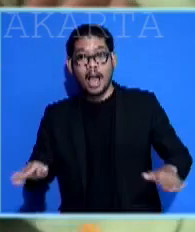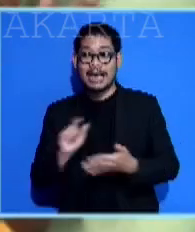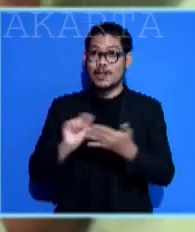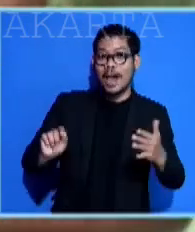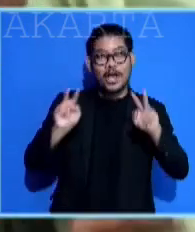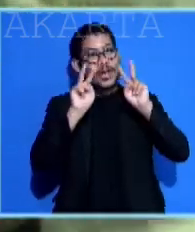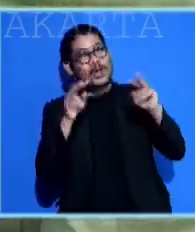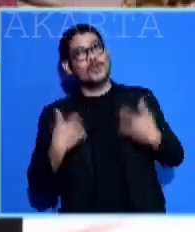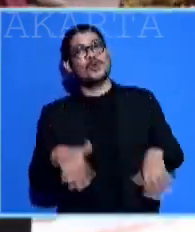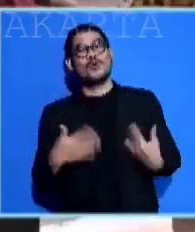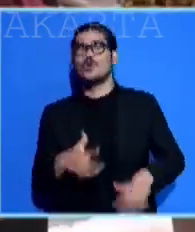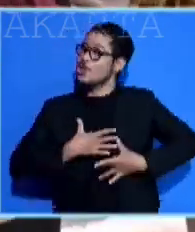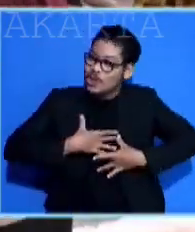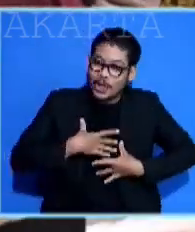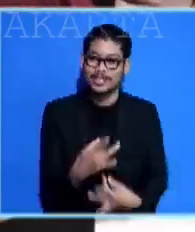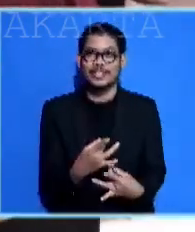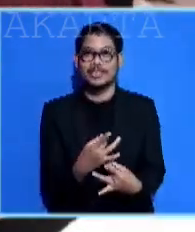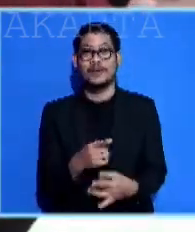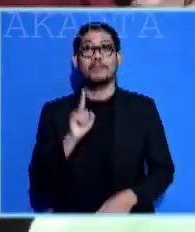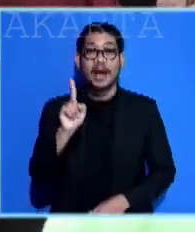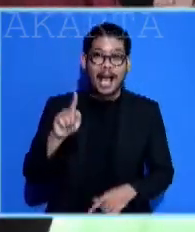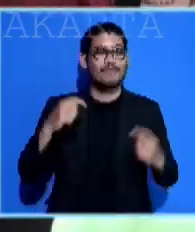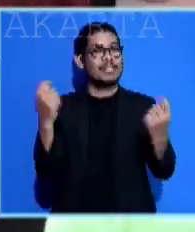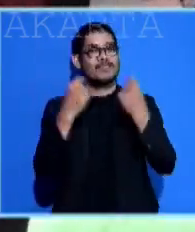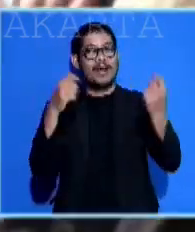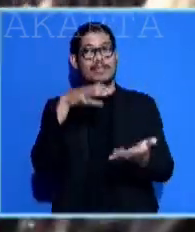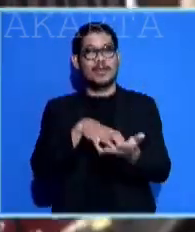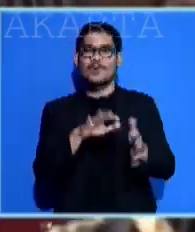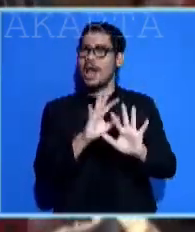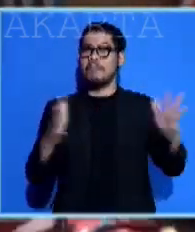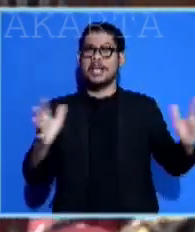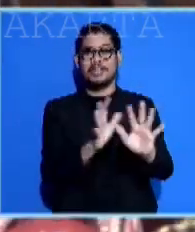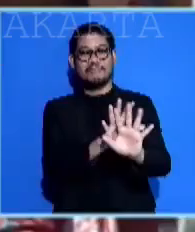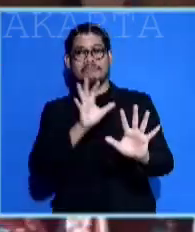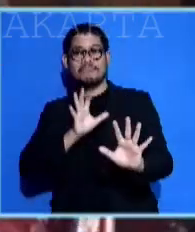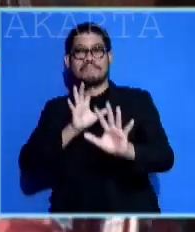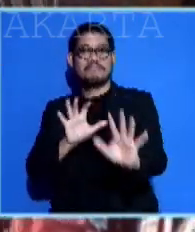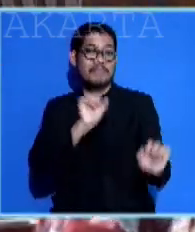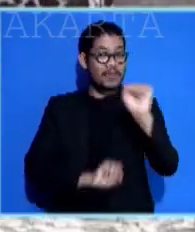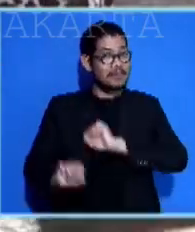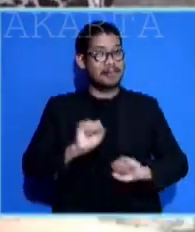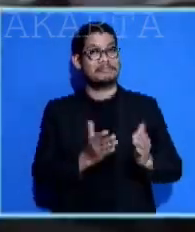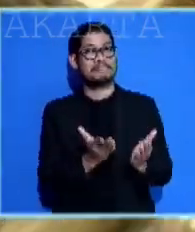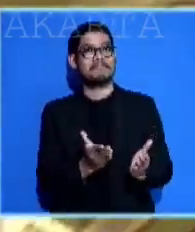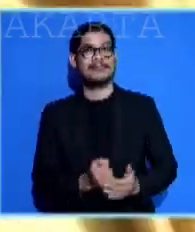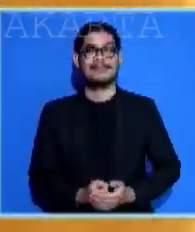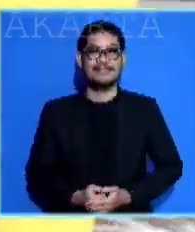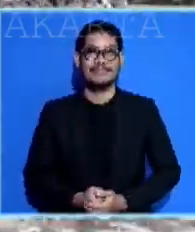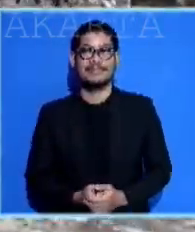kirab budaya tersebut semakin menambah semaraknya kegiatan kirab budaya yang diselenggarakan oleh SMA Negeri 1 Seyegan ini.